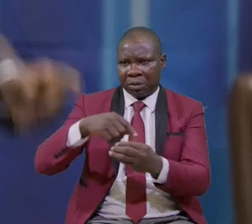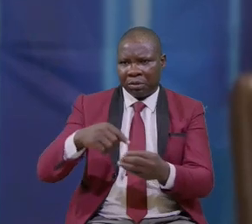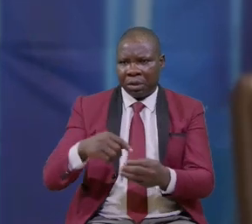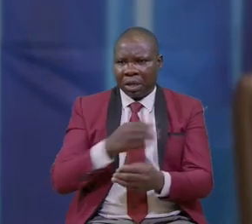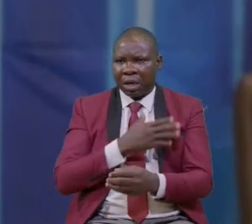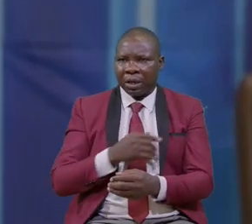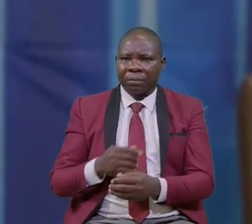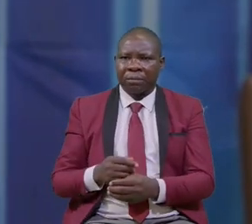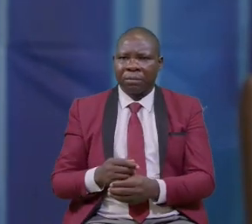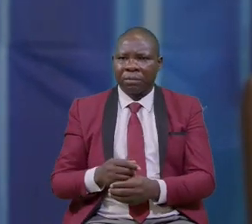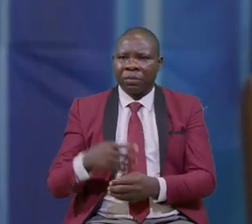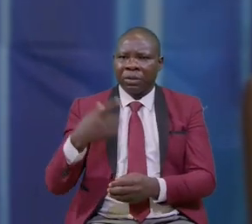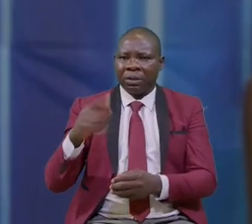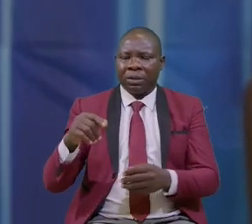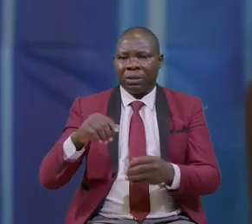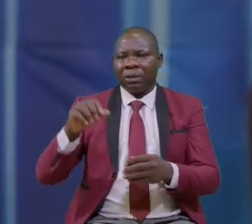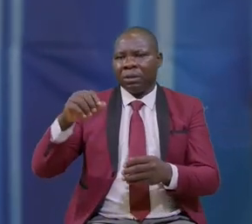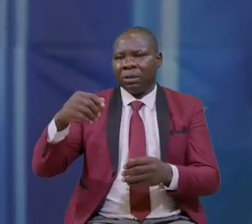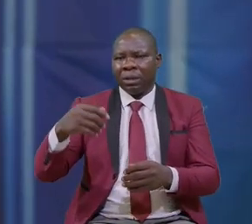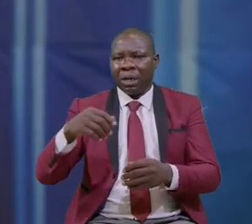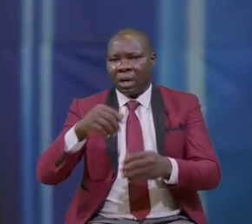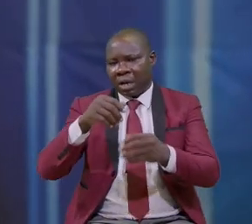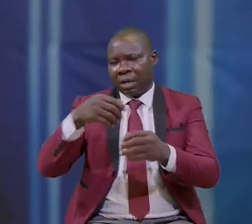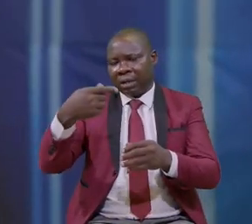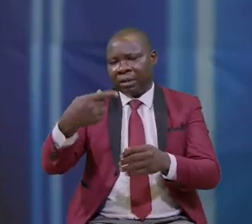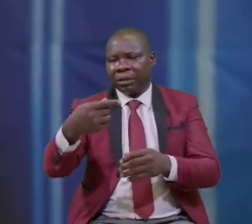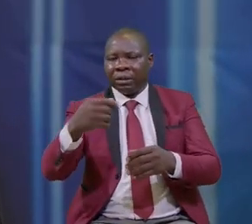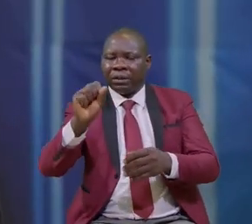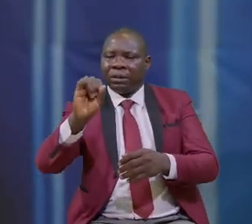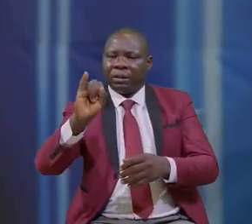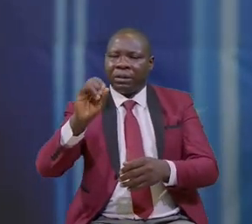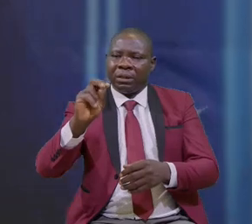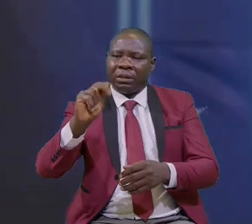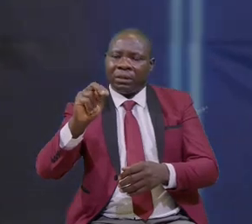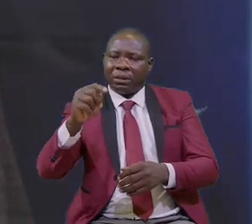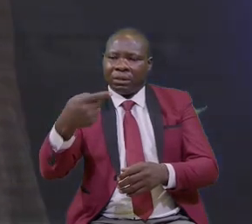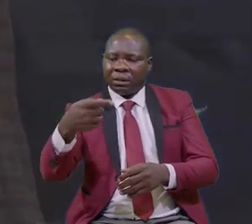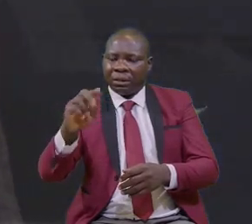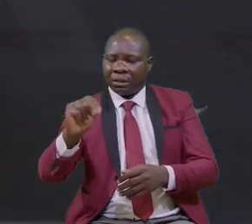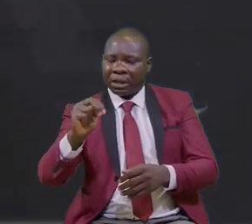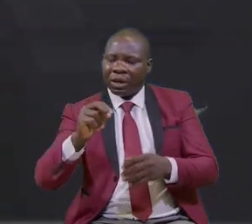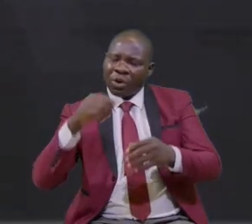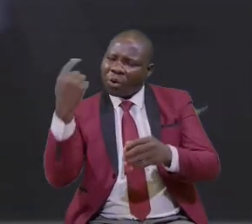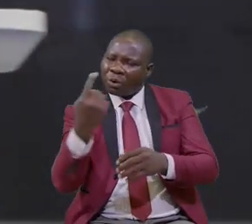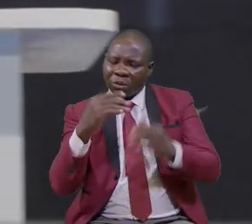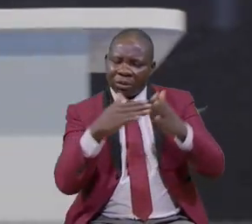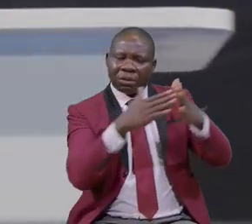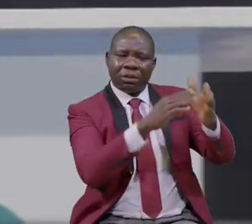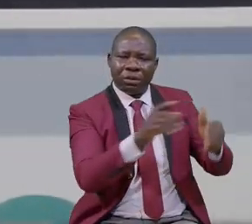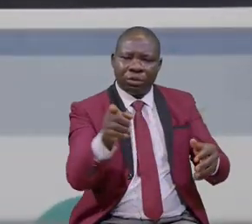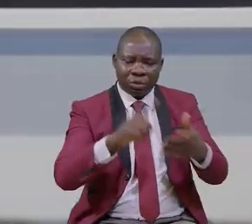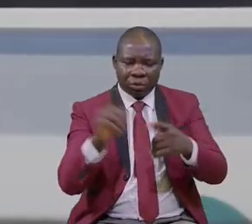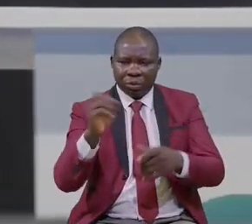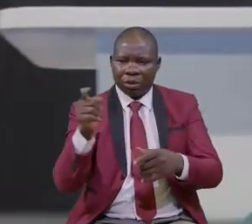Et on met une flèche. Le signe te conduit toujours là où tu veux avoir